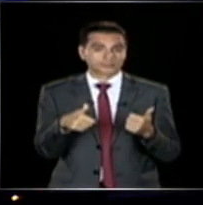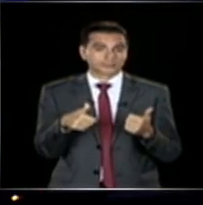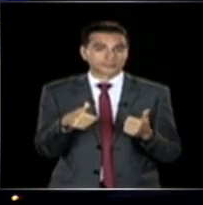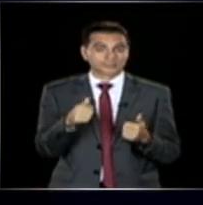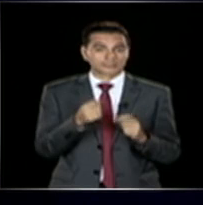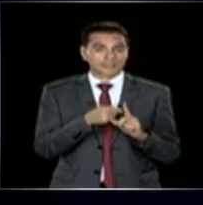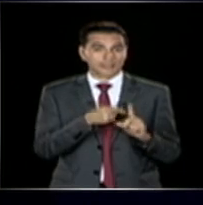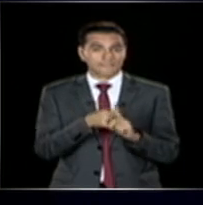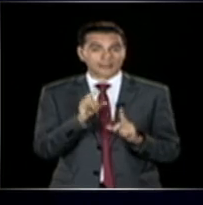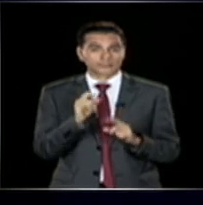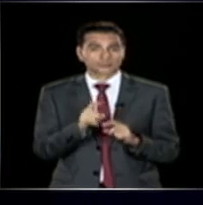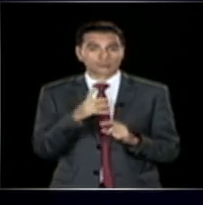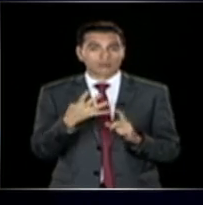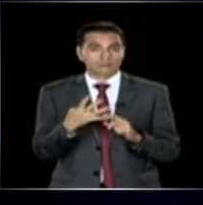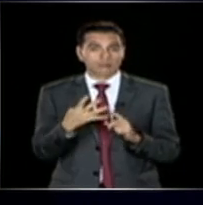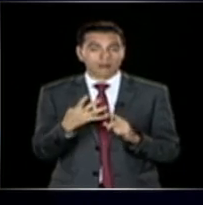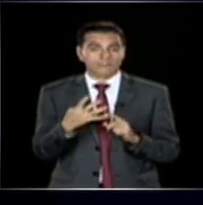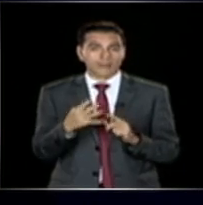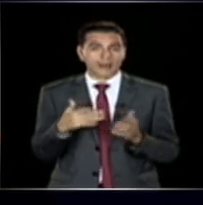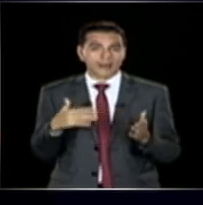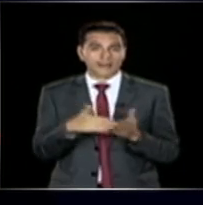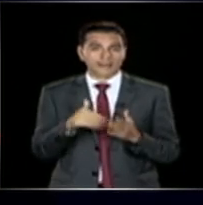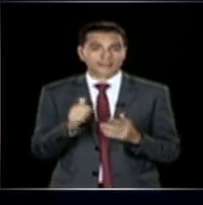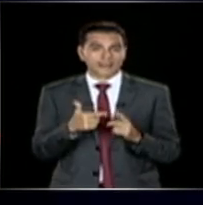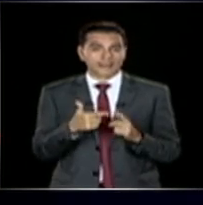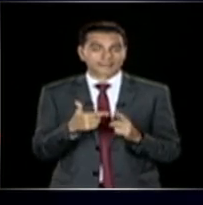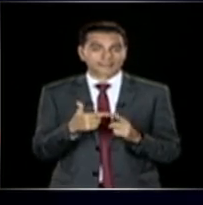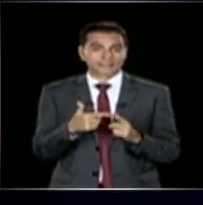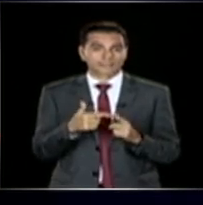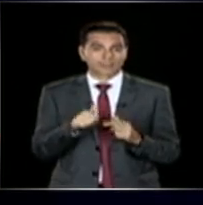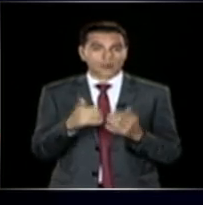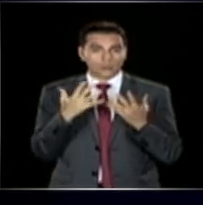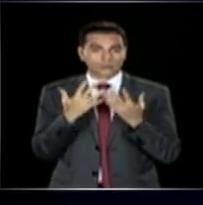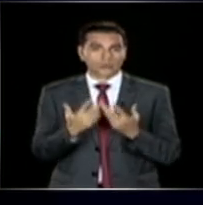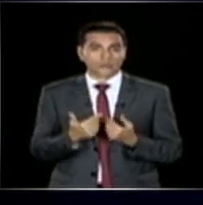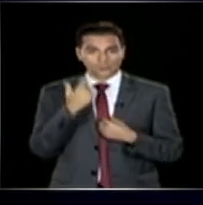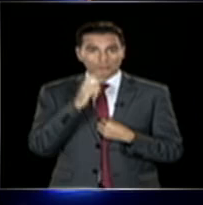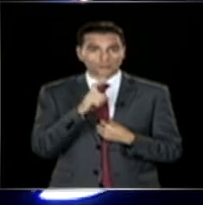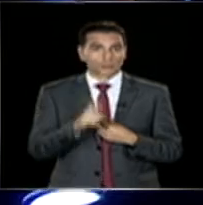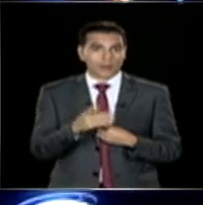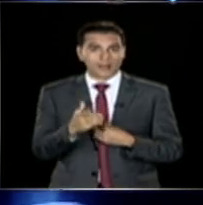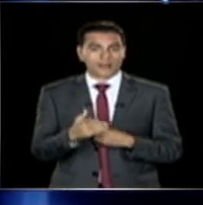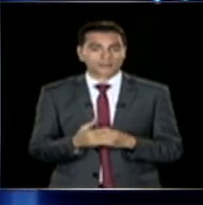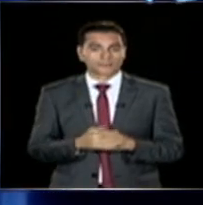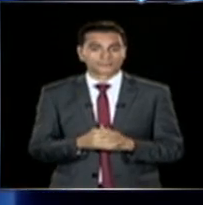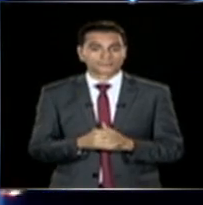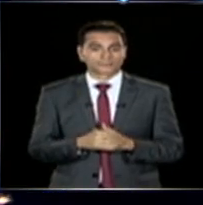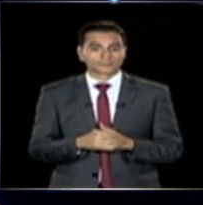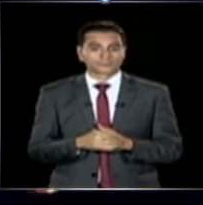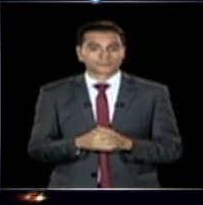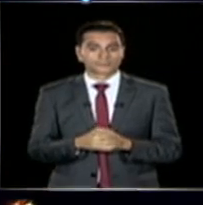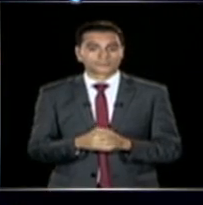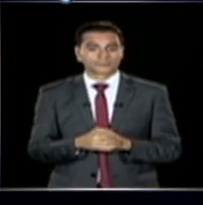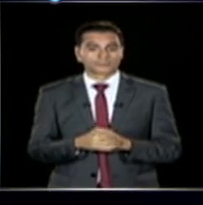السهم 50. السؤال الرابع والأخير في الفقرة، قدرات ذهنية، والسؤال هو: